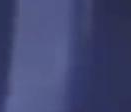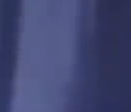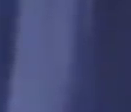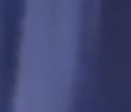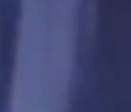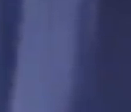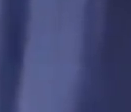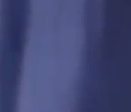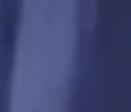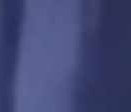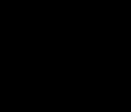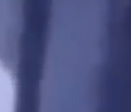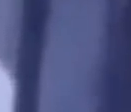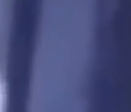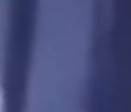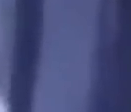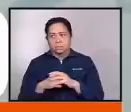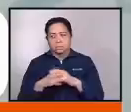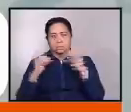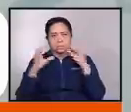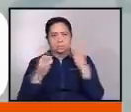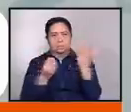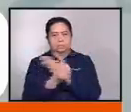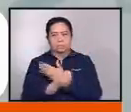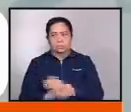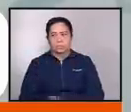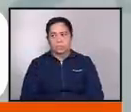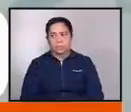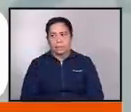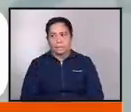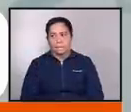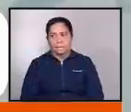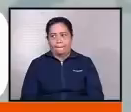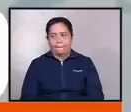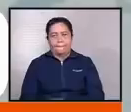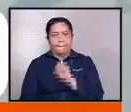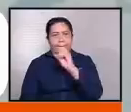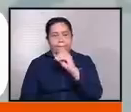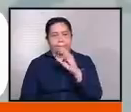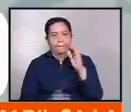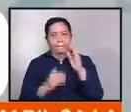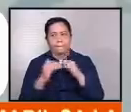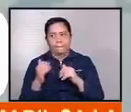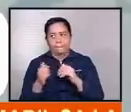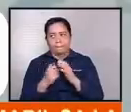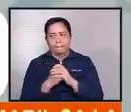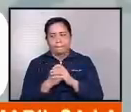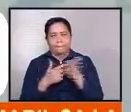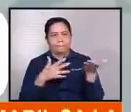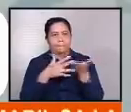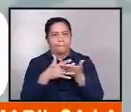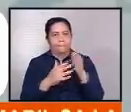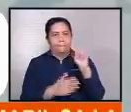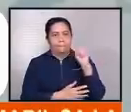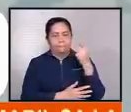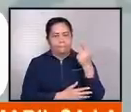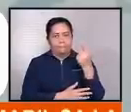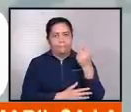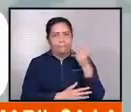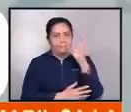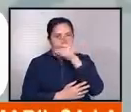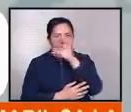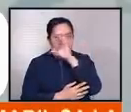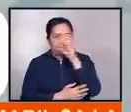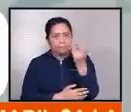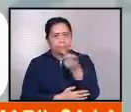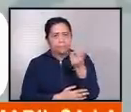yung teacher. Yun po. Tinanggal po nila. Okay. So, sa halip na kasuhan itong security guard or habulin